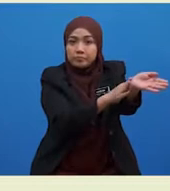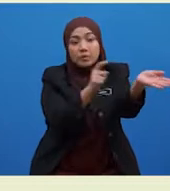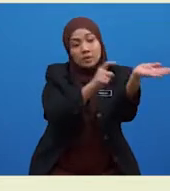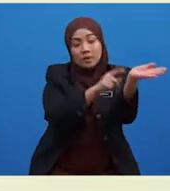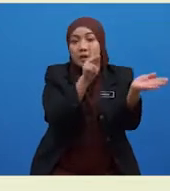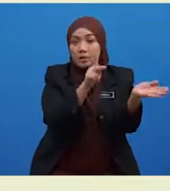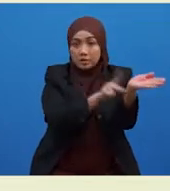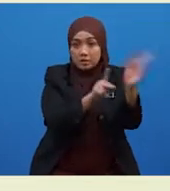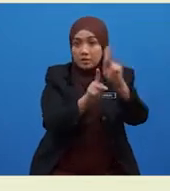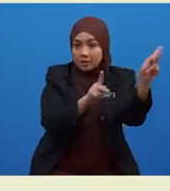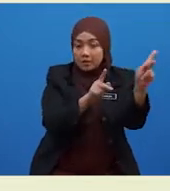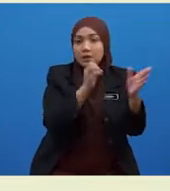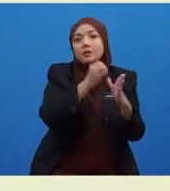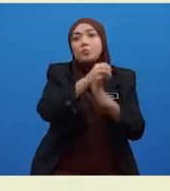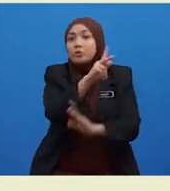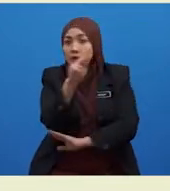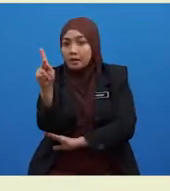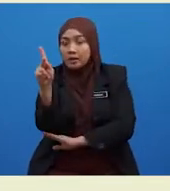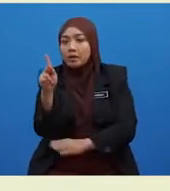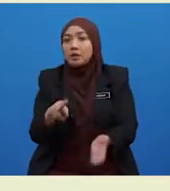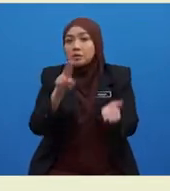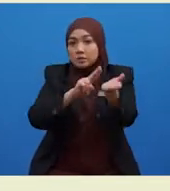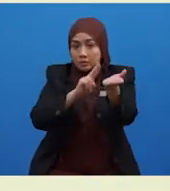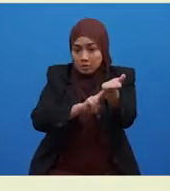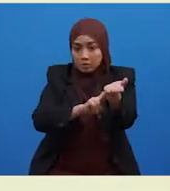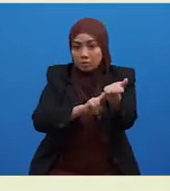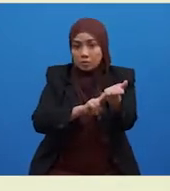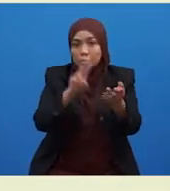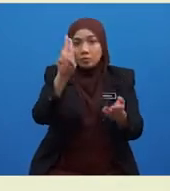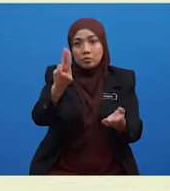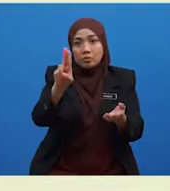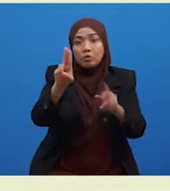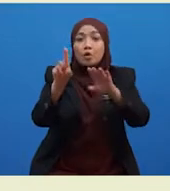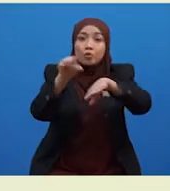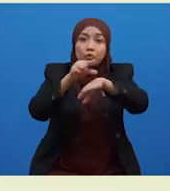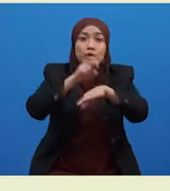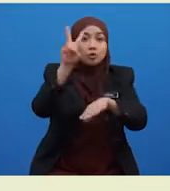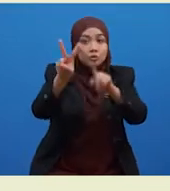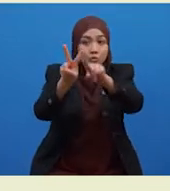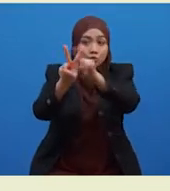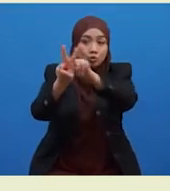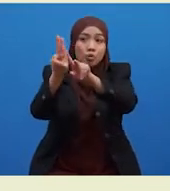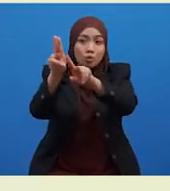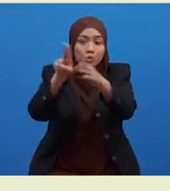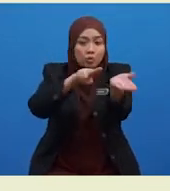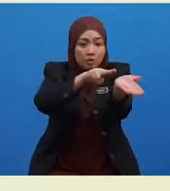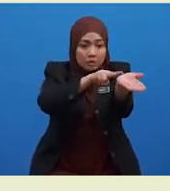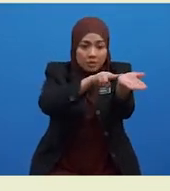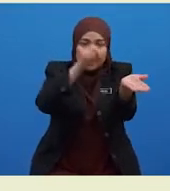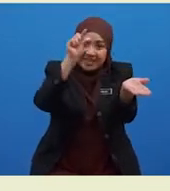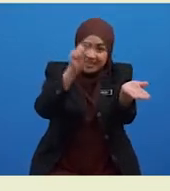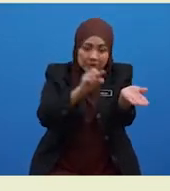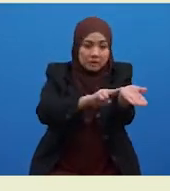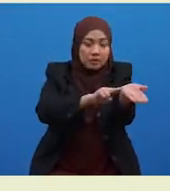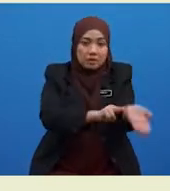atau kanan dengan cara sentuh pergelangan tangan menggunakan dua jari dan tekan sedikit.